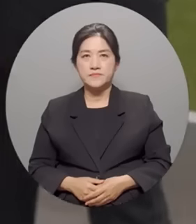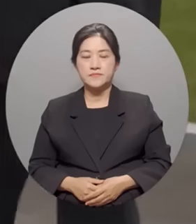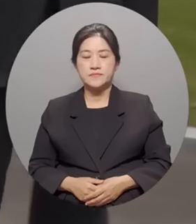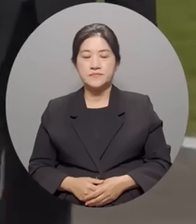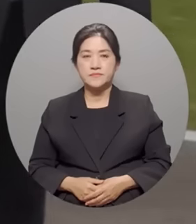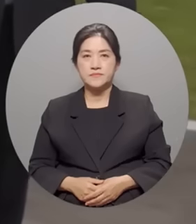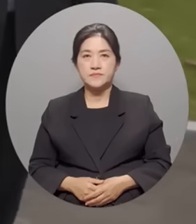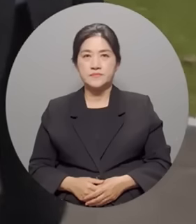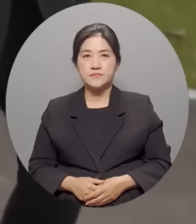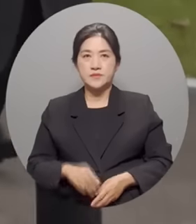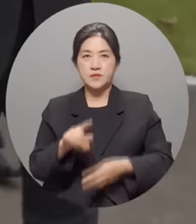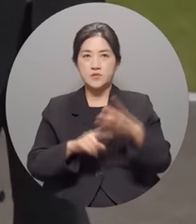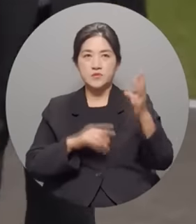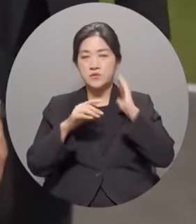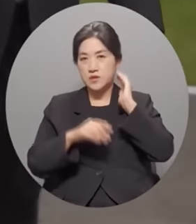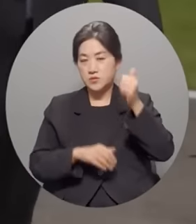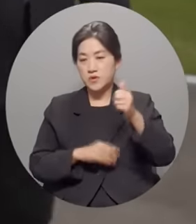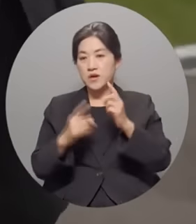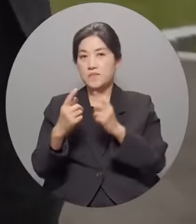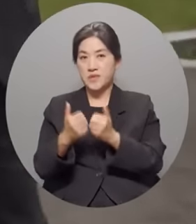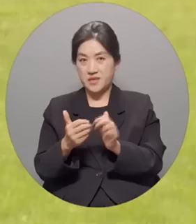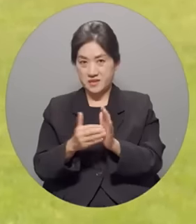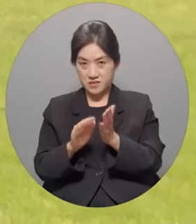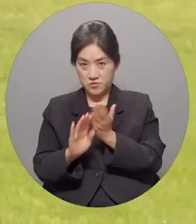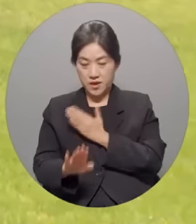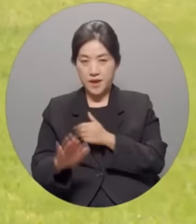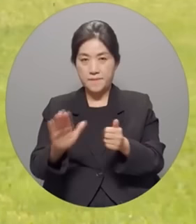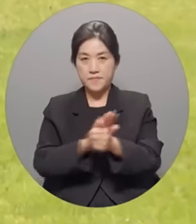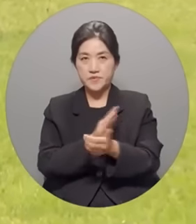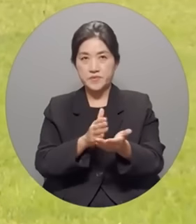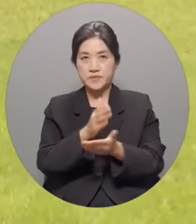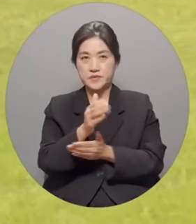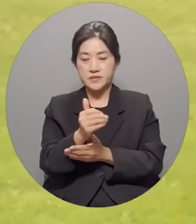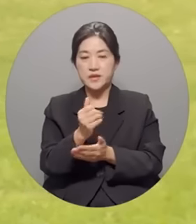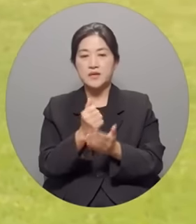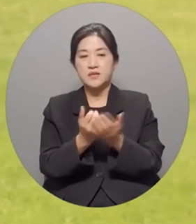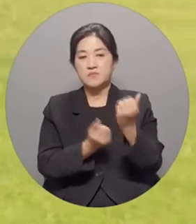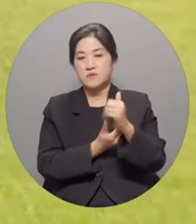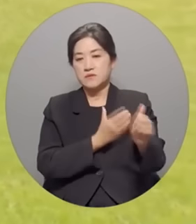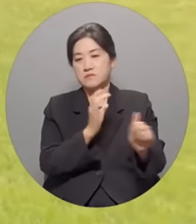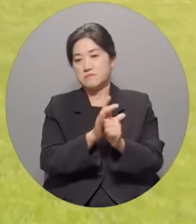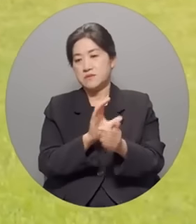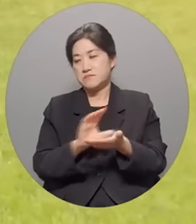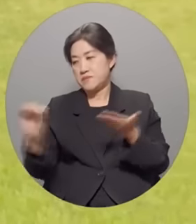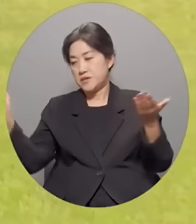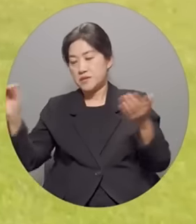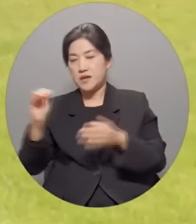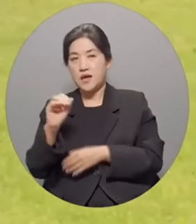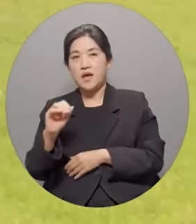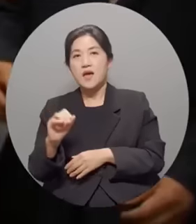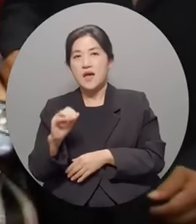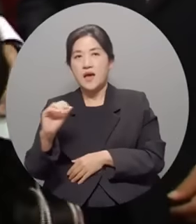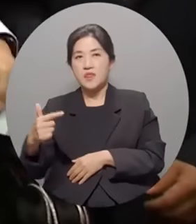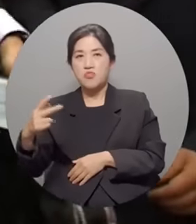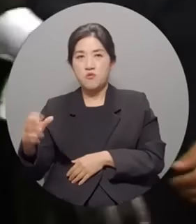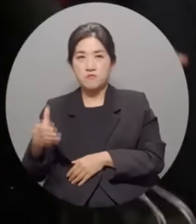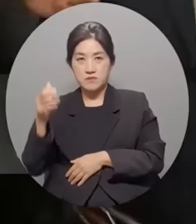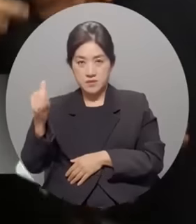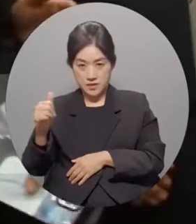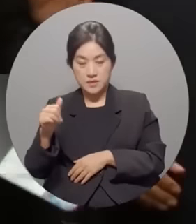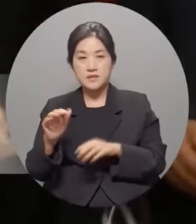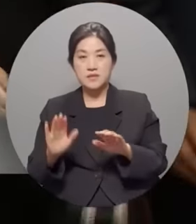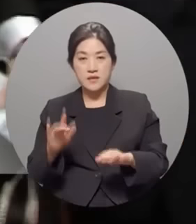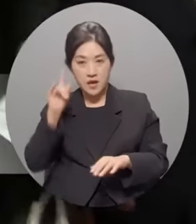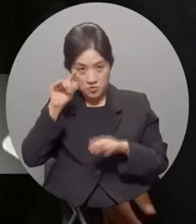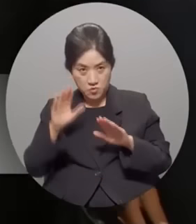윤성열 대통령과의 면담 직후 비서실장에게 브리핑을 맡긴 채 귀가했던 한동훈 대표 하루 뒤